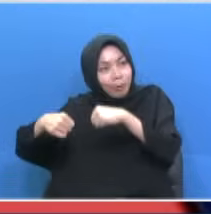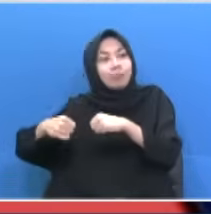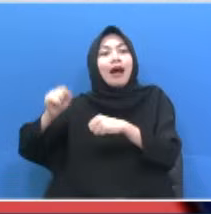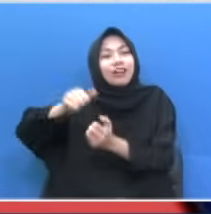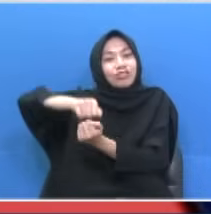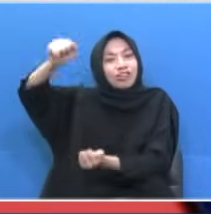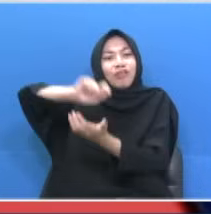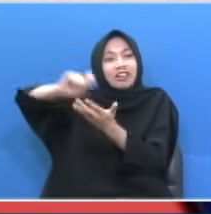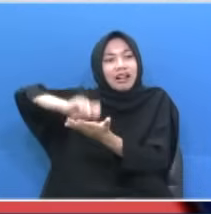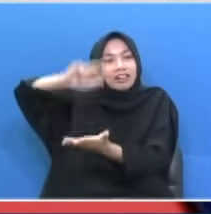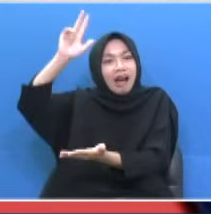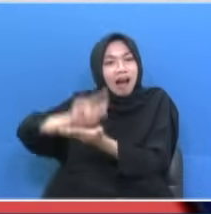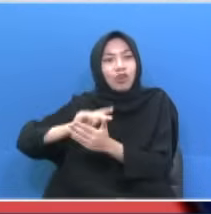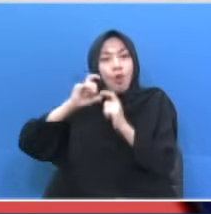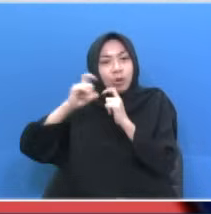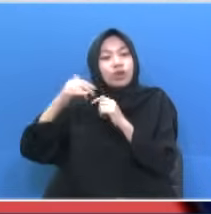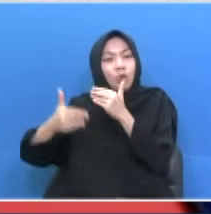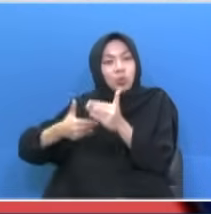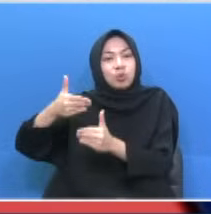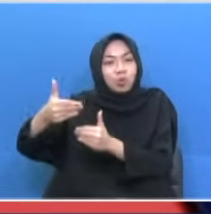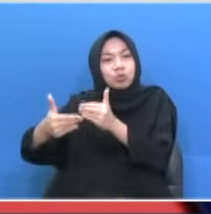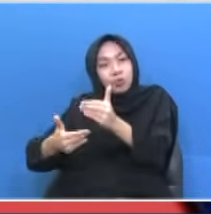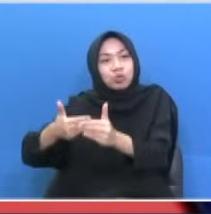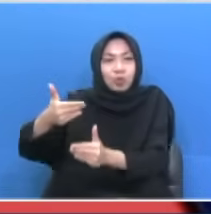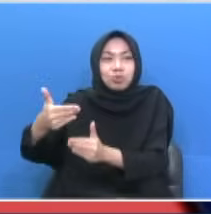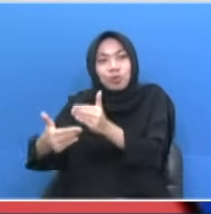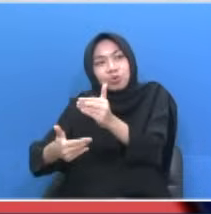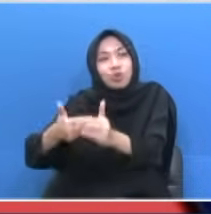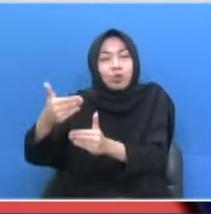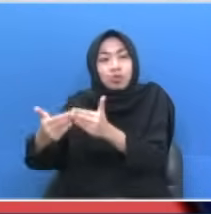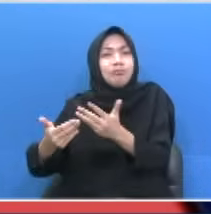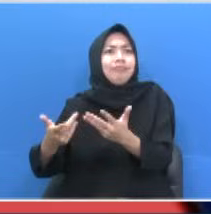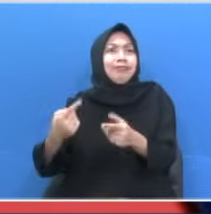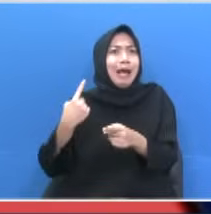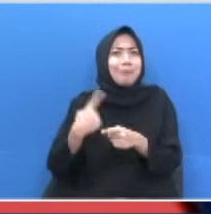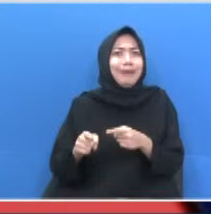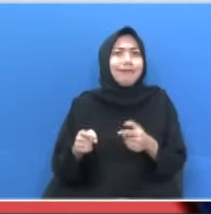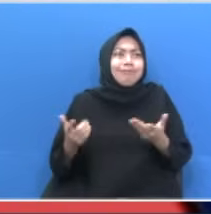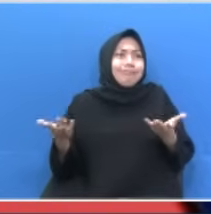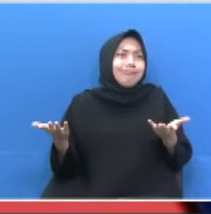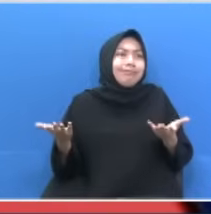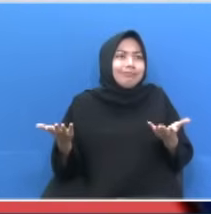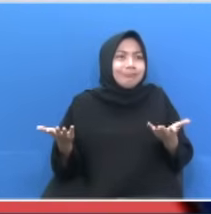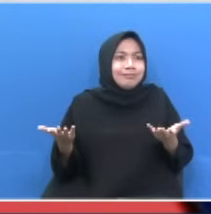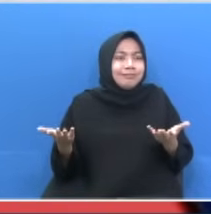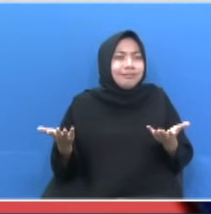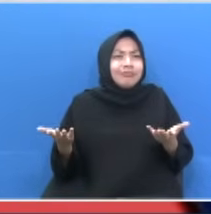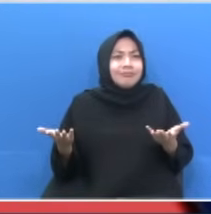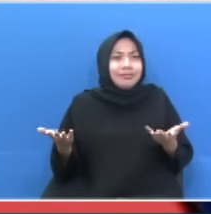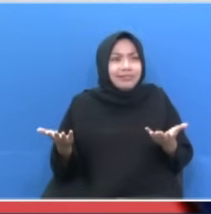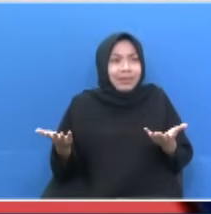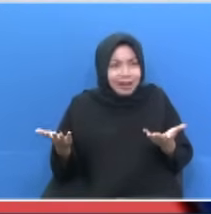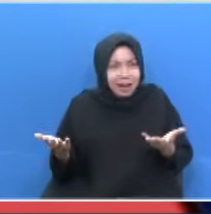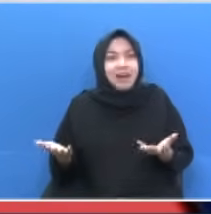tangan komunikasi segala apa terus secara intensif ternyata kemudian berulang kali rencana